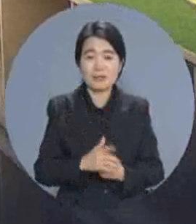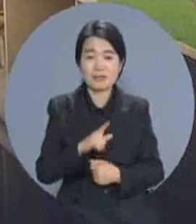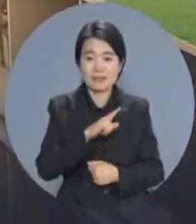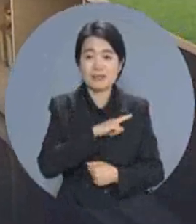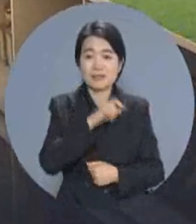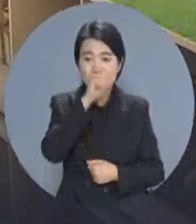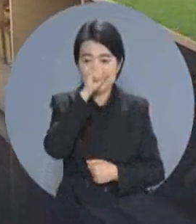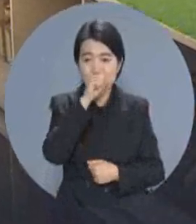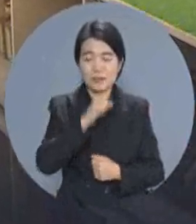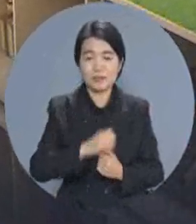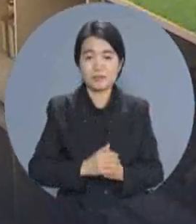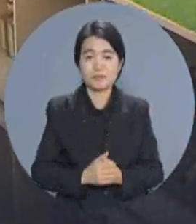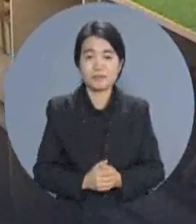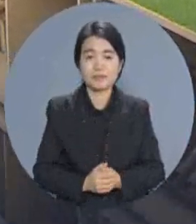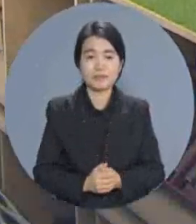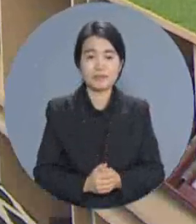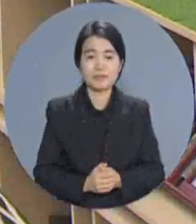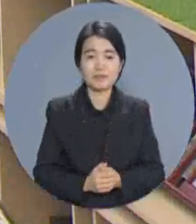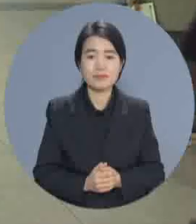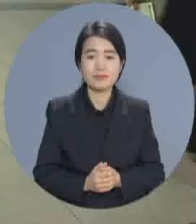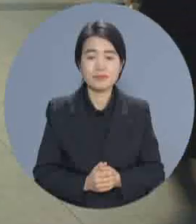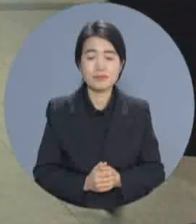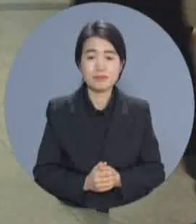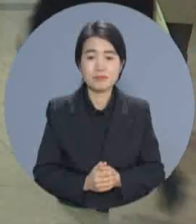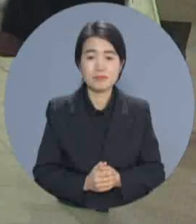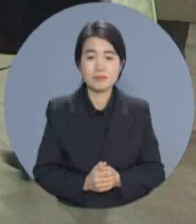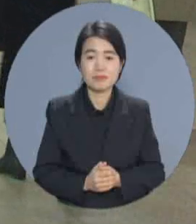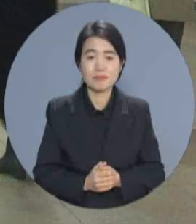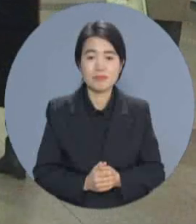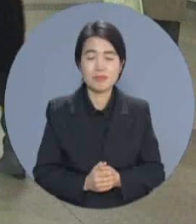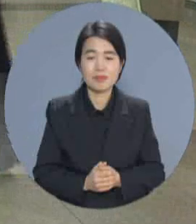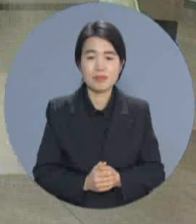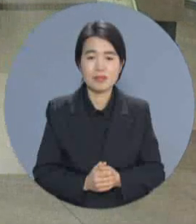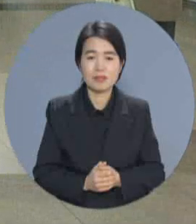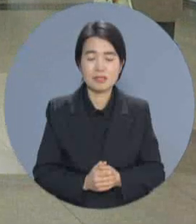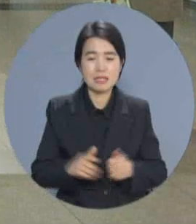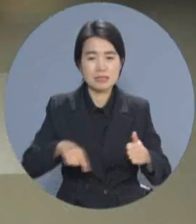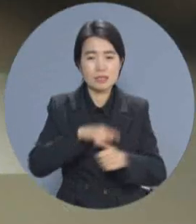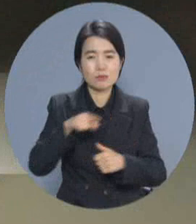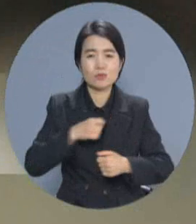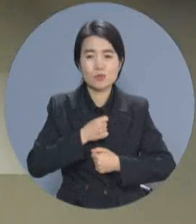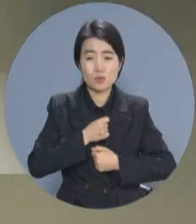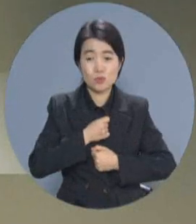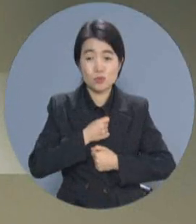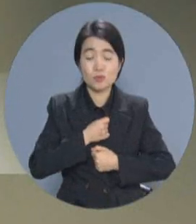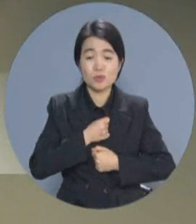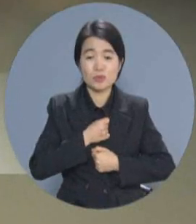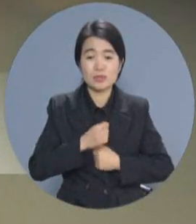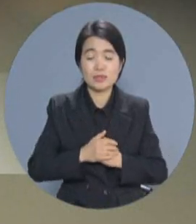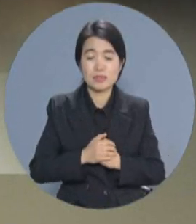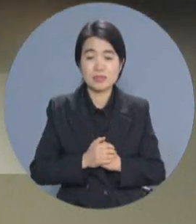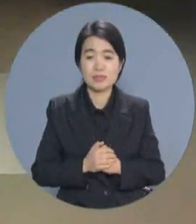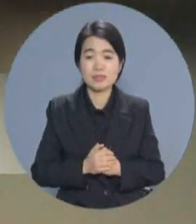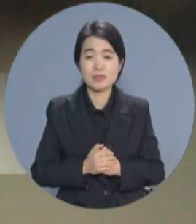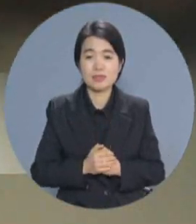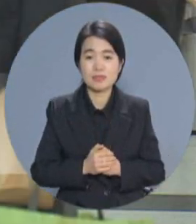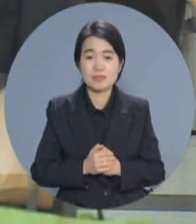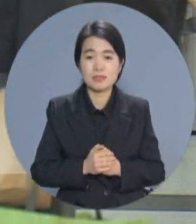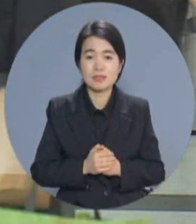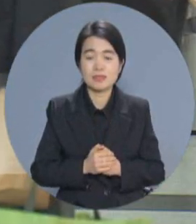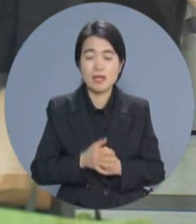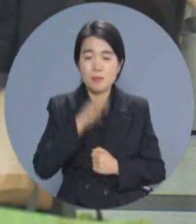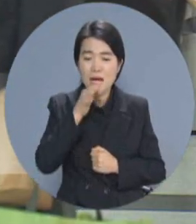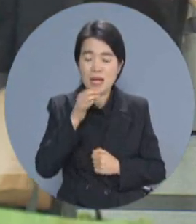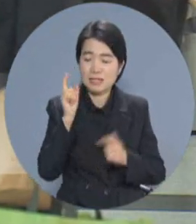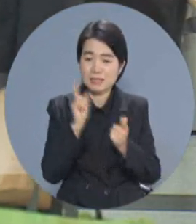있고 그런 점이 가장 편한 것 같아요. 하지만 아직은 조심스러운 분위기가 더 많이 감지됐습니다. 비말이나